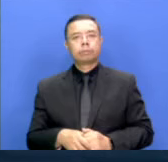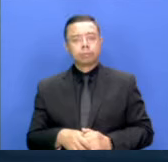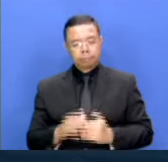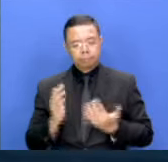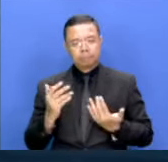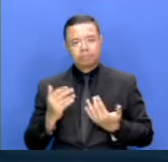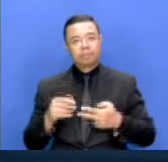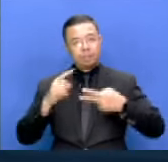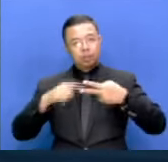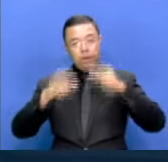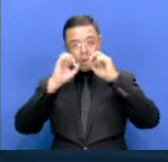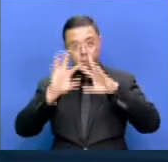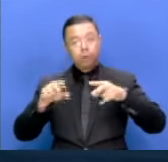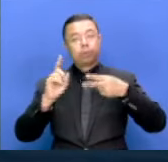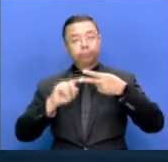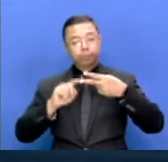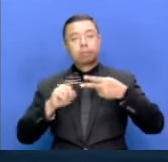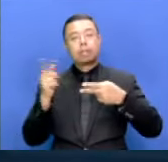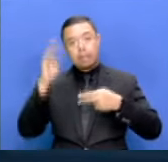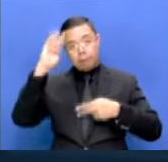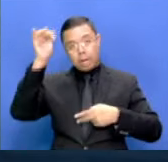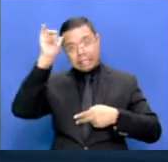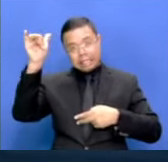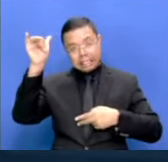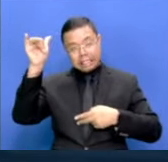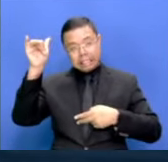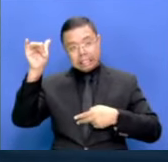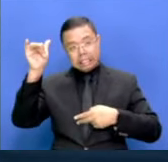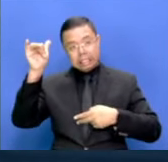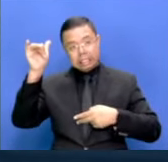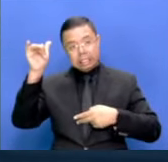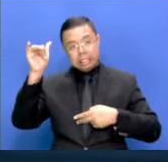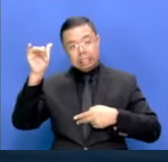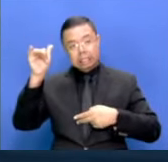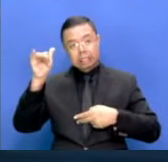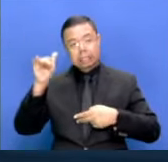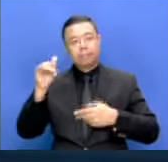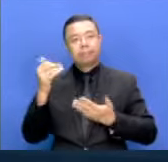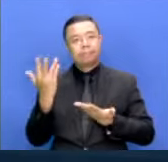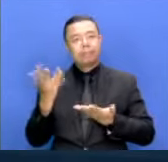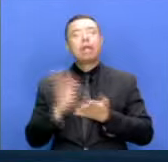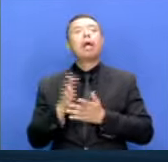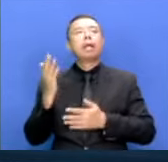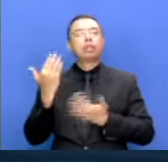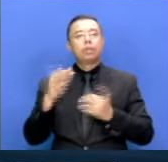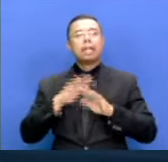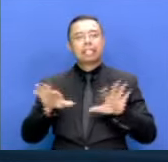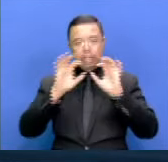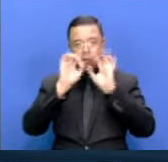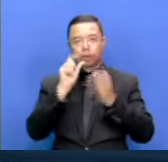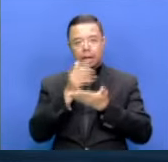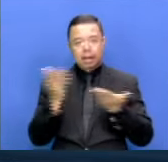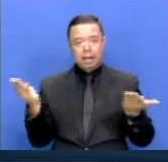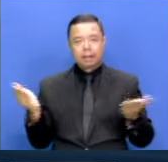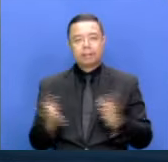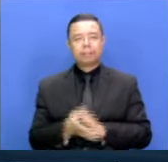Pemirsa, informasi yang kedua adalah informasi dari Boyolali, Jawa Tengah, bukan dari Sleman, Yogyakarta, pemirsa. Dan demikian informasi dari Biro Yogyakarta, kembali ke Anda,